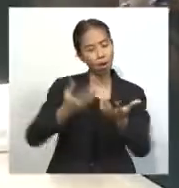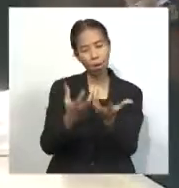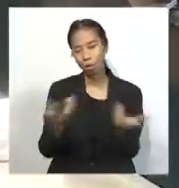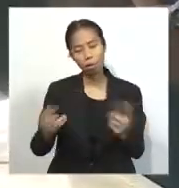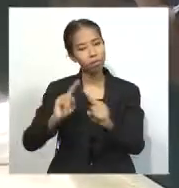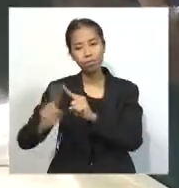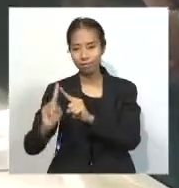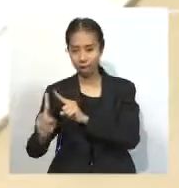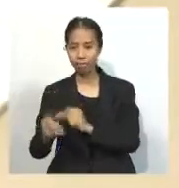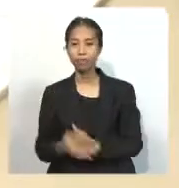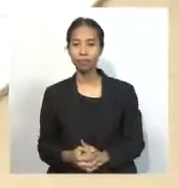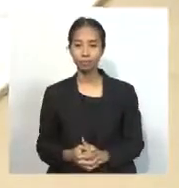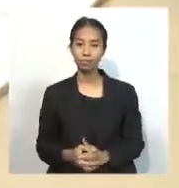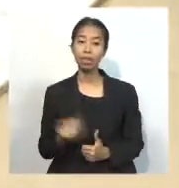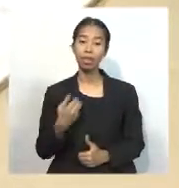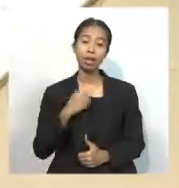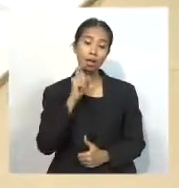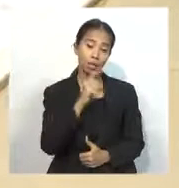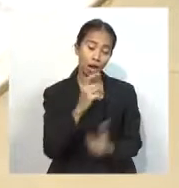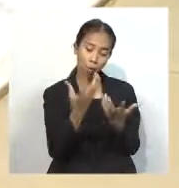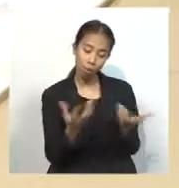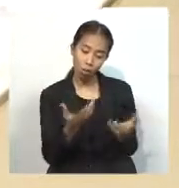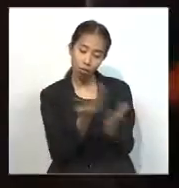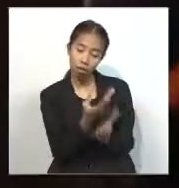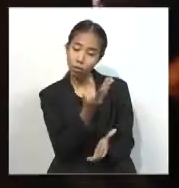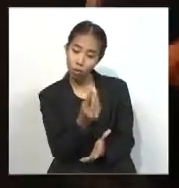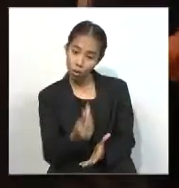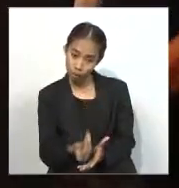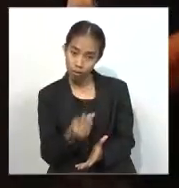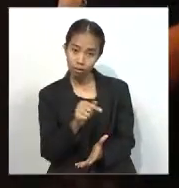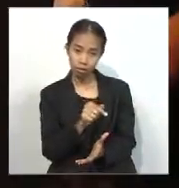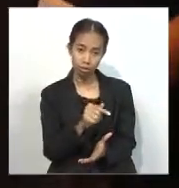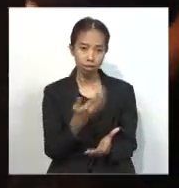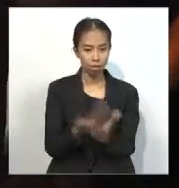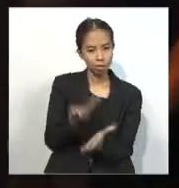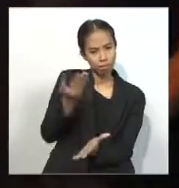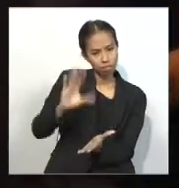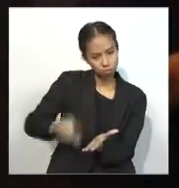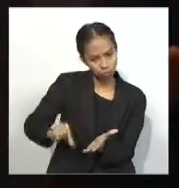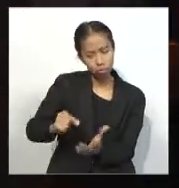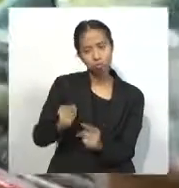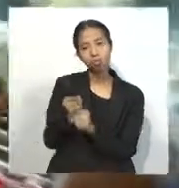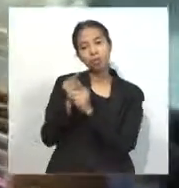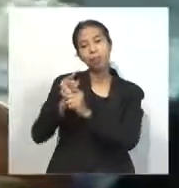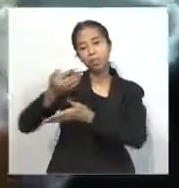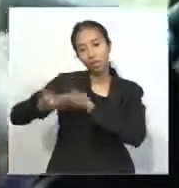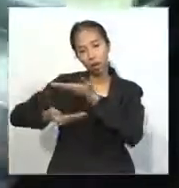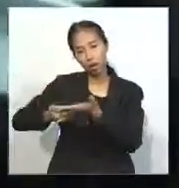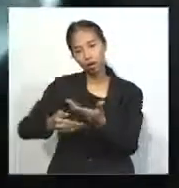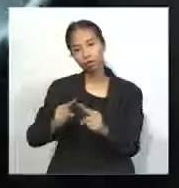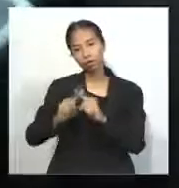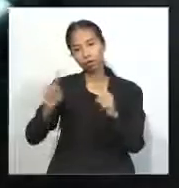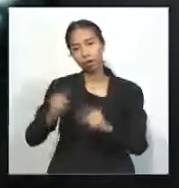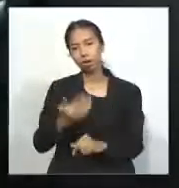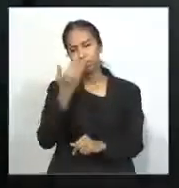ายซื้อของในตลาดพร้อมสอบถามราคาสินค้าและกล่าวว่าราคาสินค้ามีขึ้นมีลงตามราคาตลาดไม่ใช่เป็นเพ